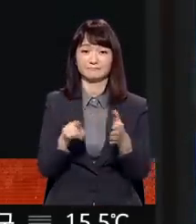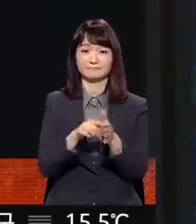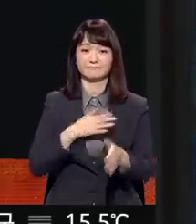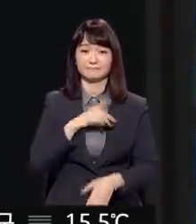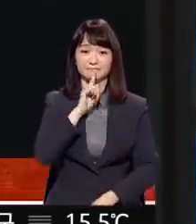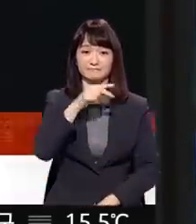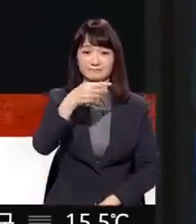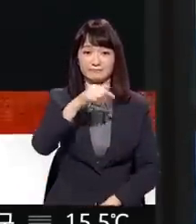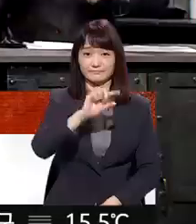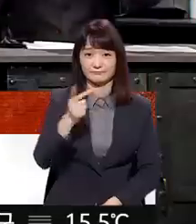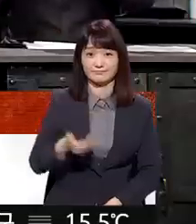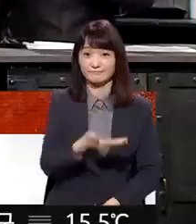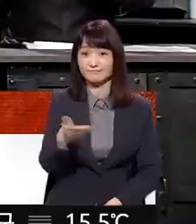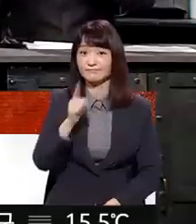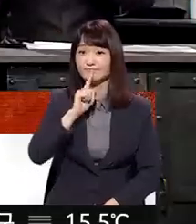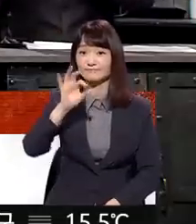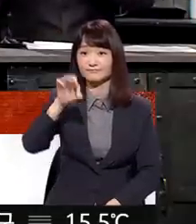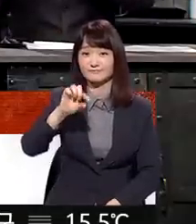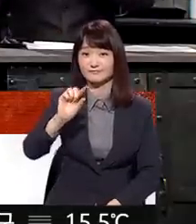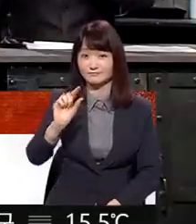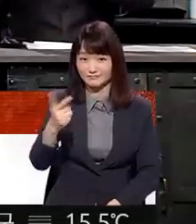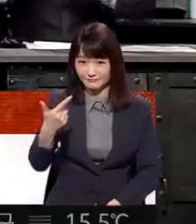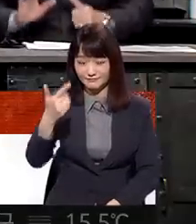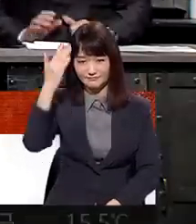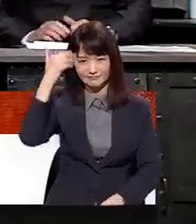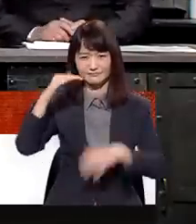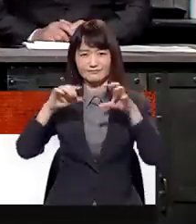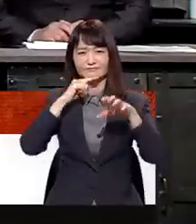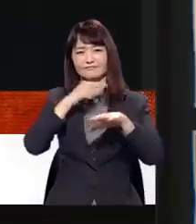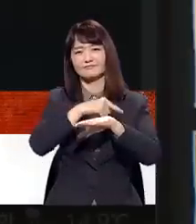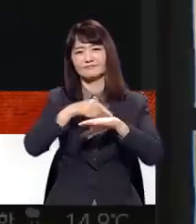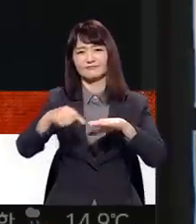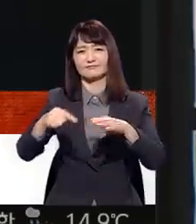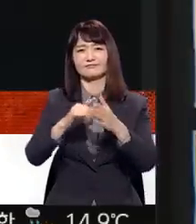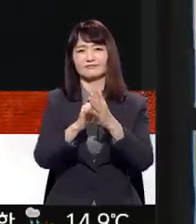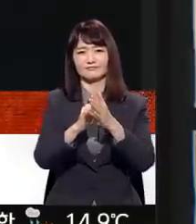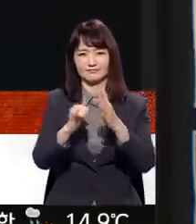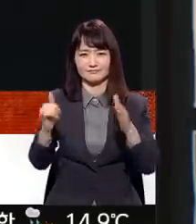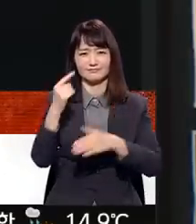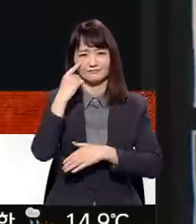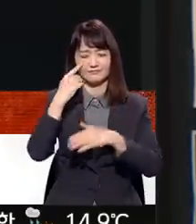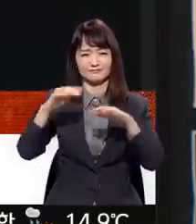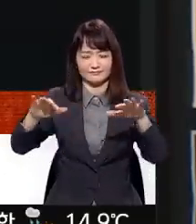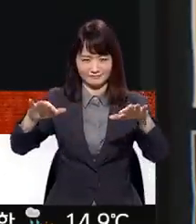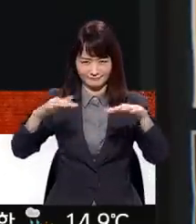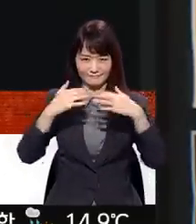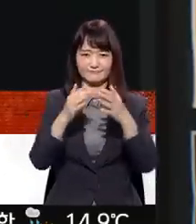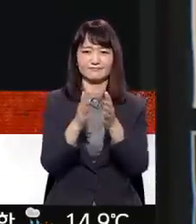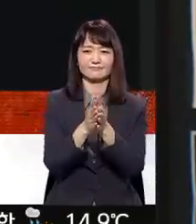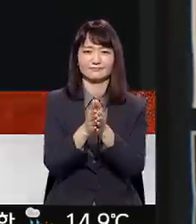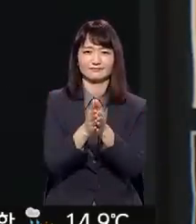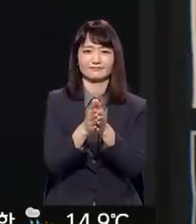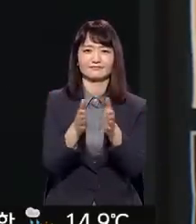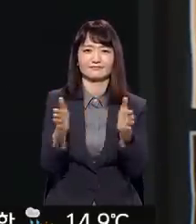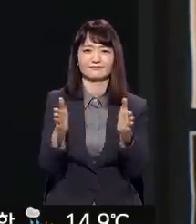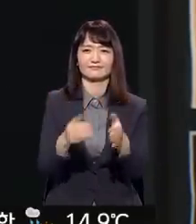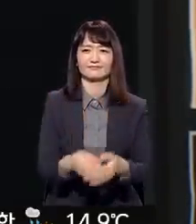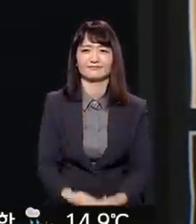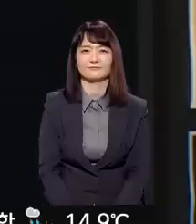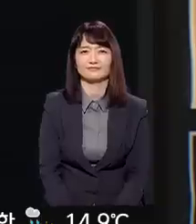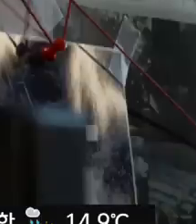함께하는 아싸에서만 뉴스에일 6반! 대한민국과 전세계 동포 가족 여러분의 시선을 모아서 출발합니다.